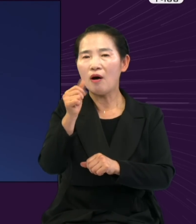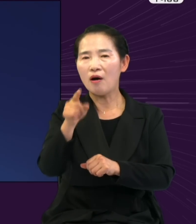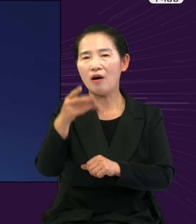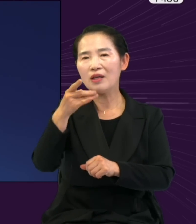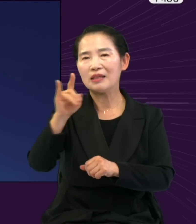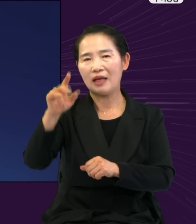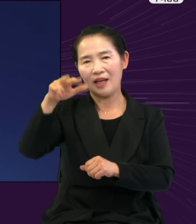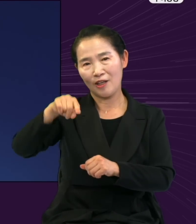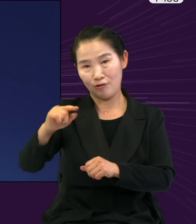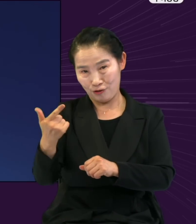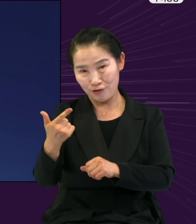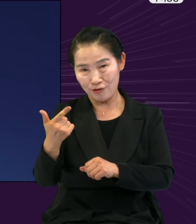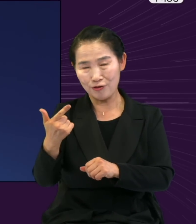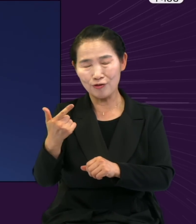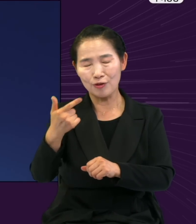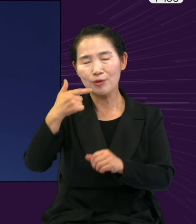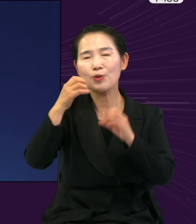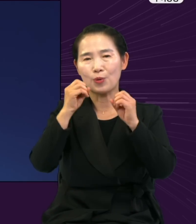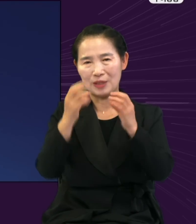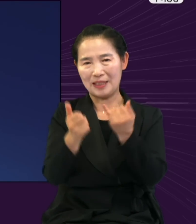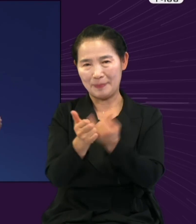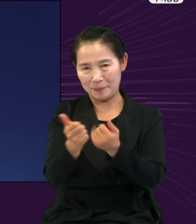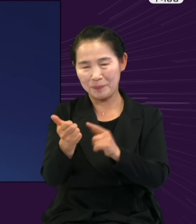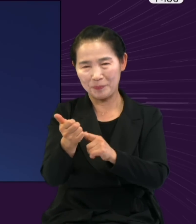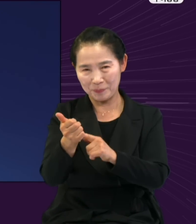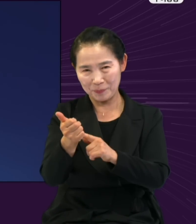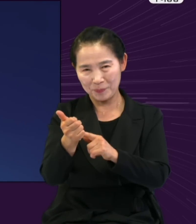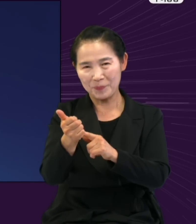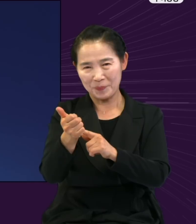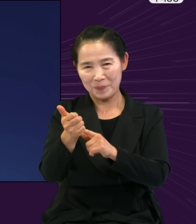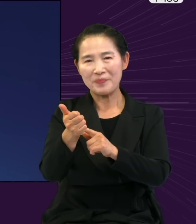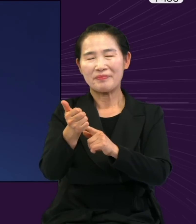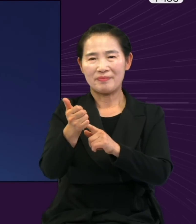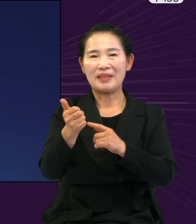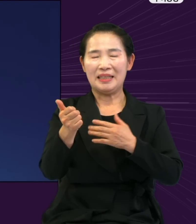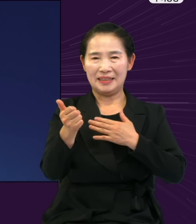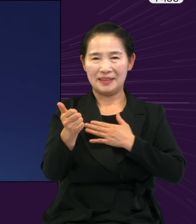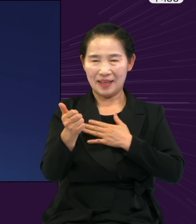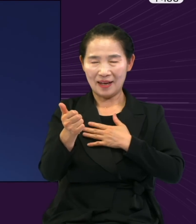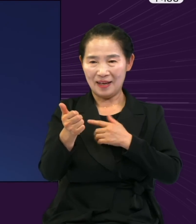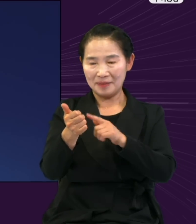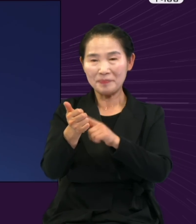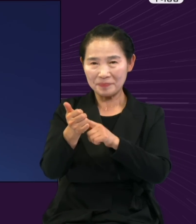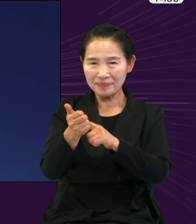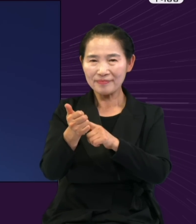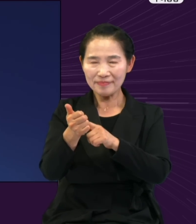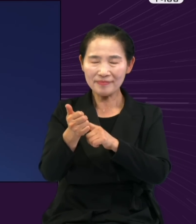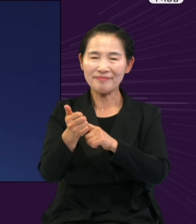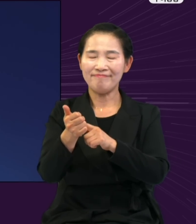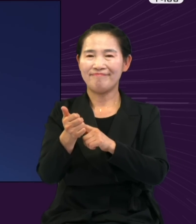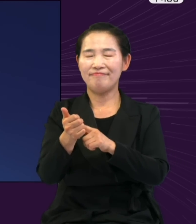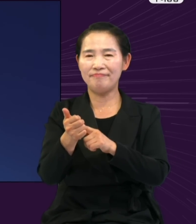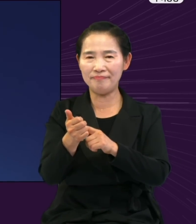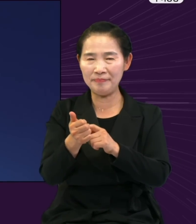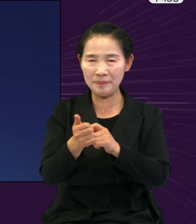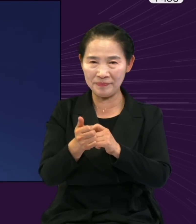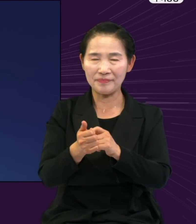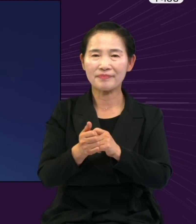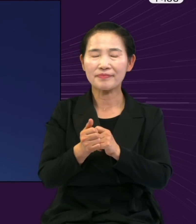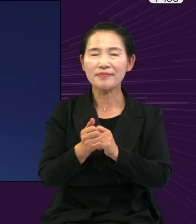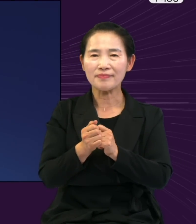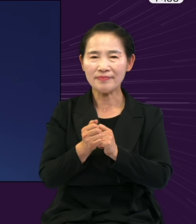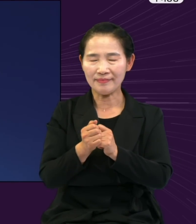제 멘토 목사님에게 그 남편을 소개하러, 남자친구를 소개하러 갔을 때 목사님께서 저에게 그렇게 얘기하셨어요. 그 친구에게 이런